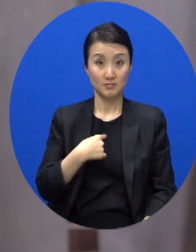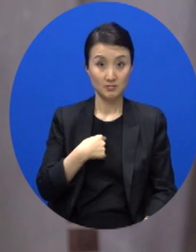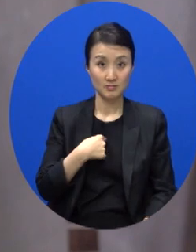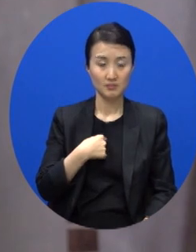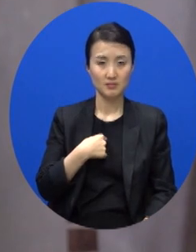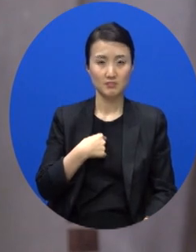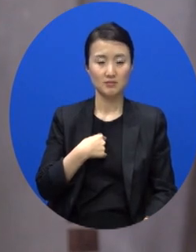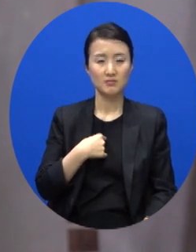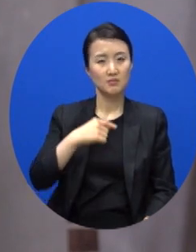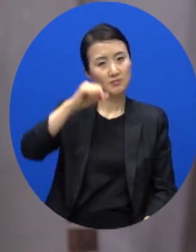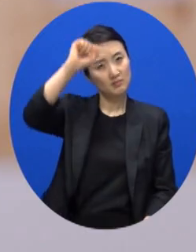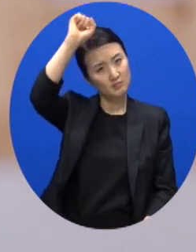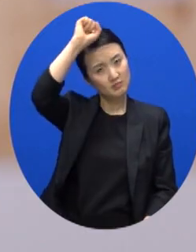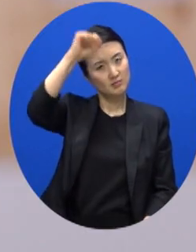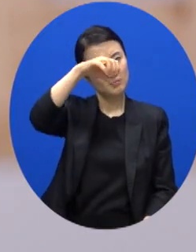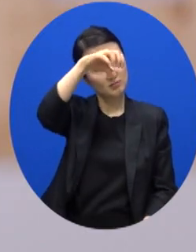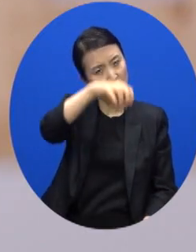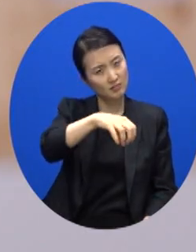민속촌이다 보니까